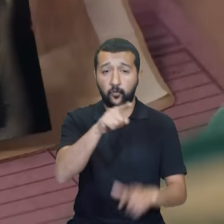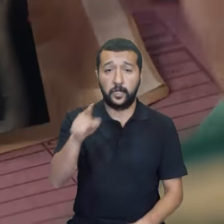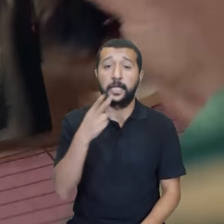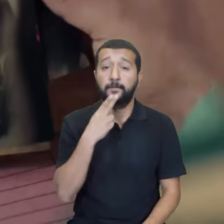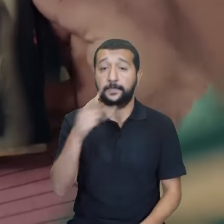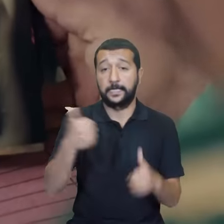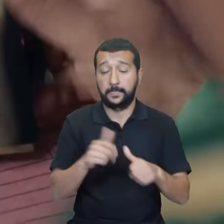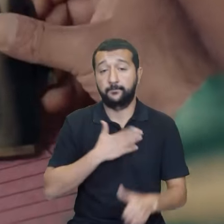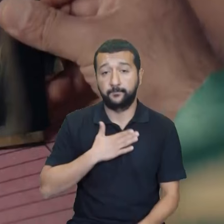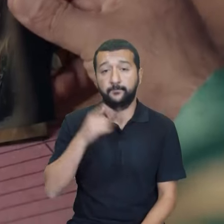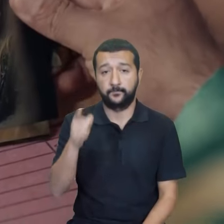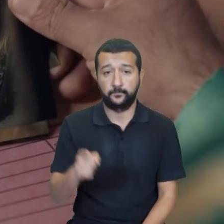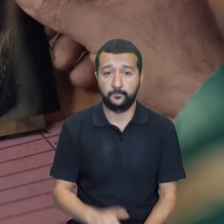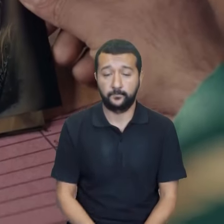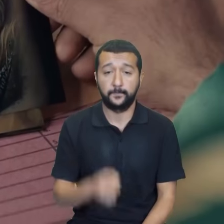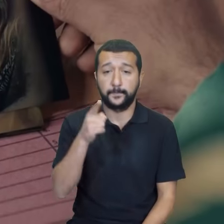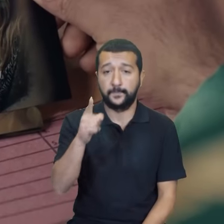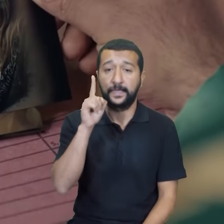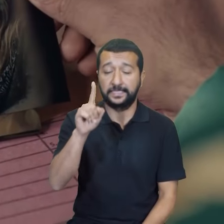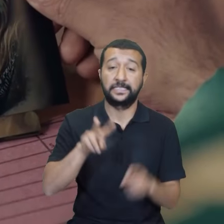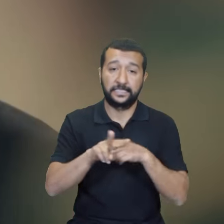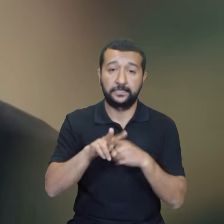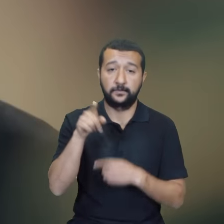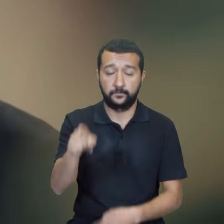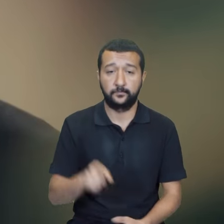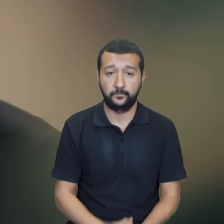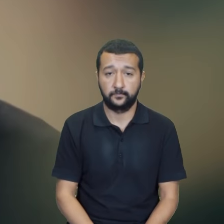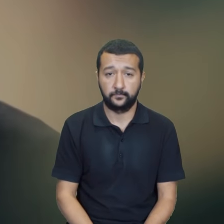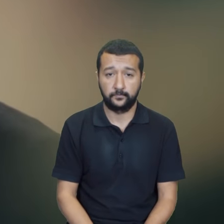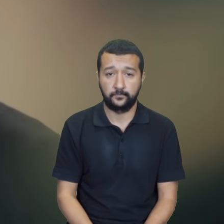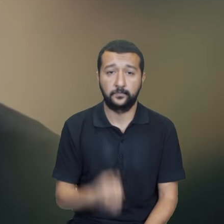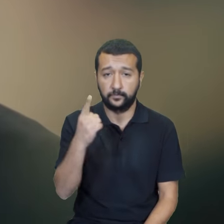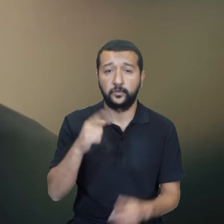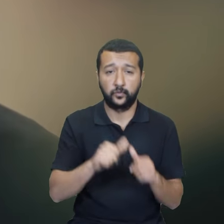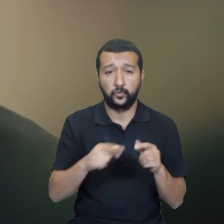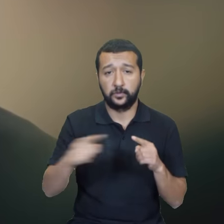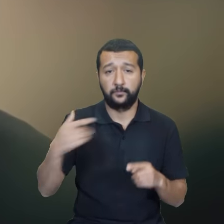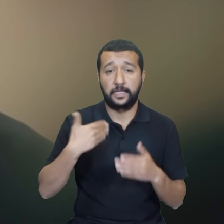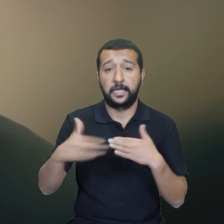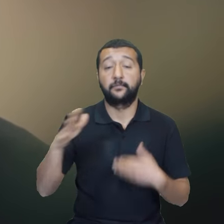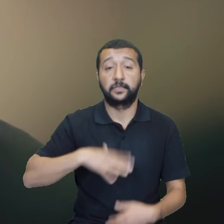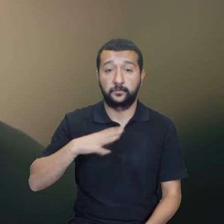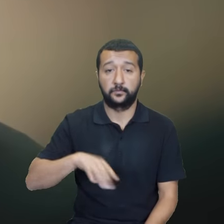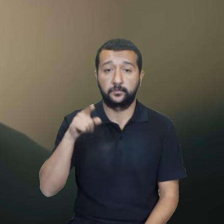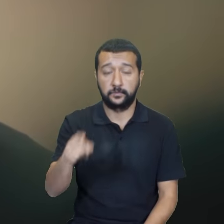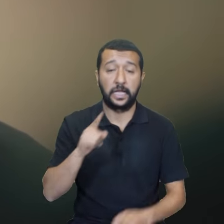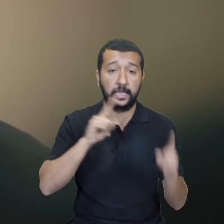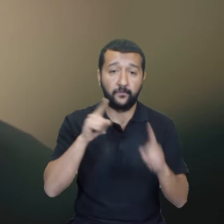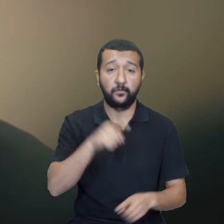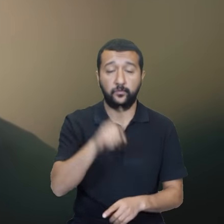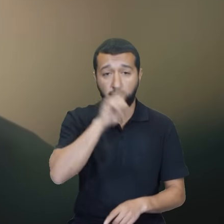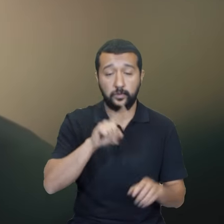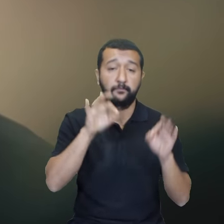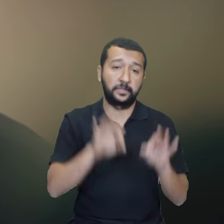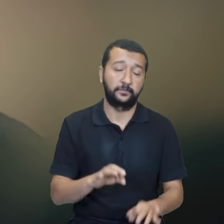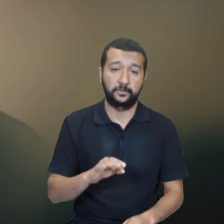Fotoğraflardaki hanımefendi karım olur. Itır Yeşilçam. Bir süredir benden ayrılmak istiyordu. Davayı da bu